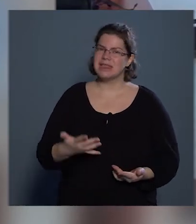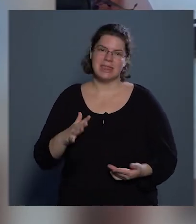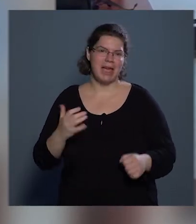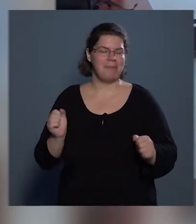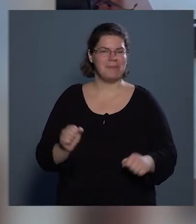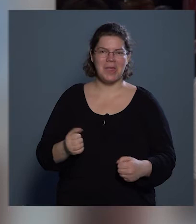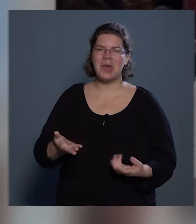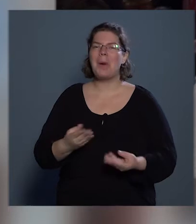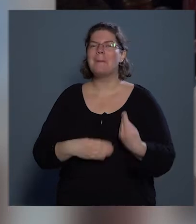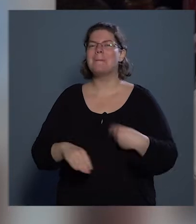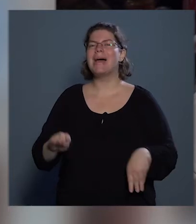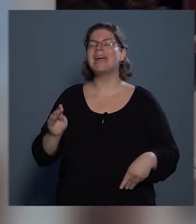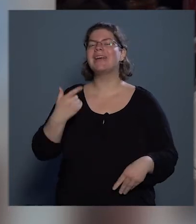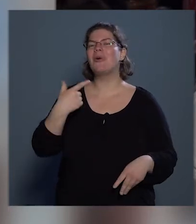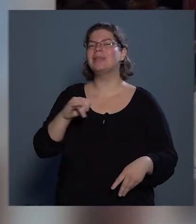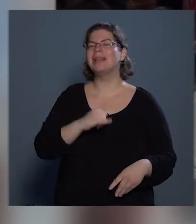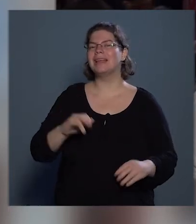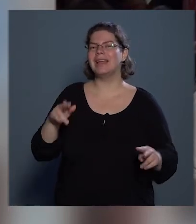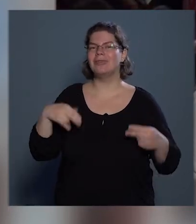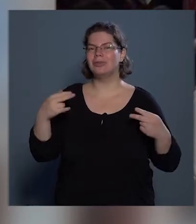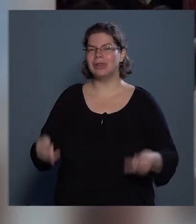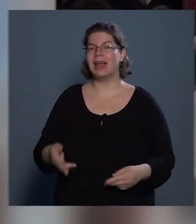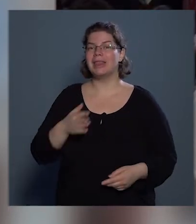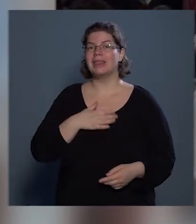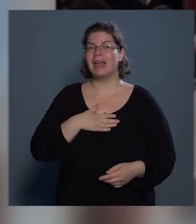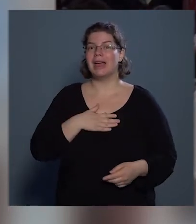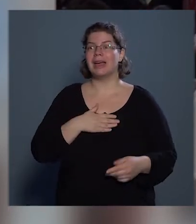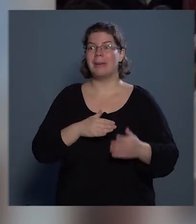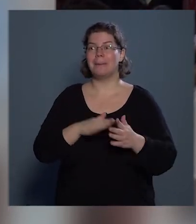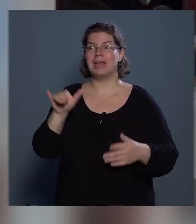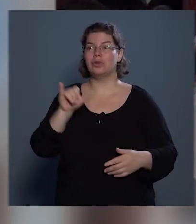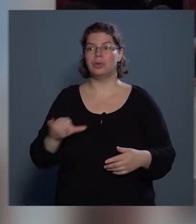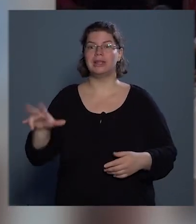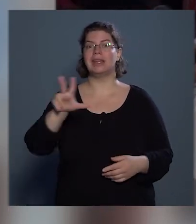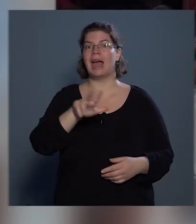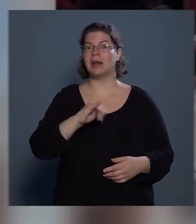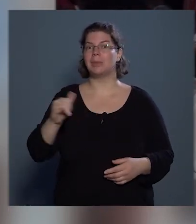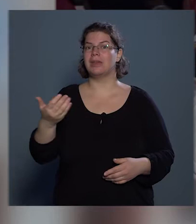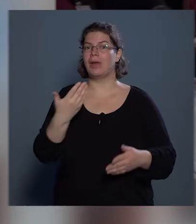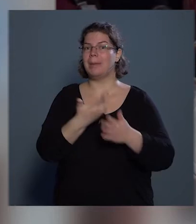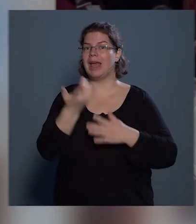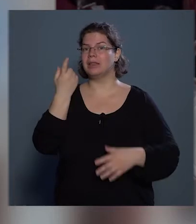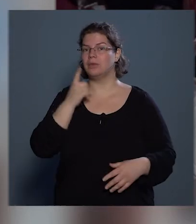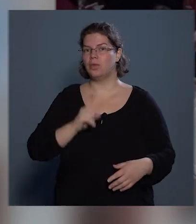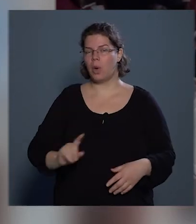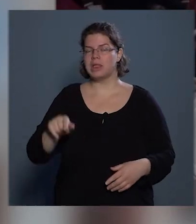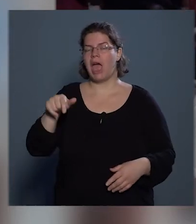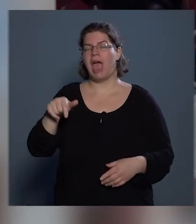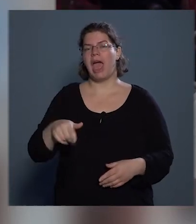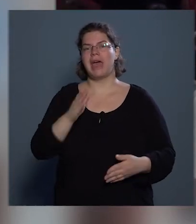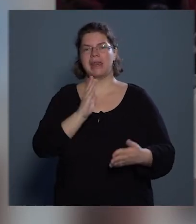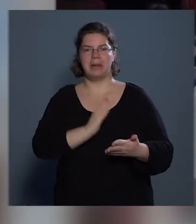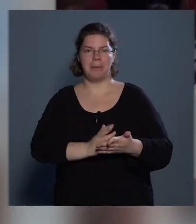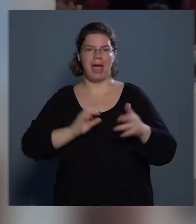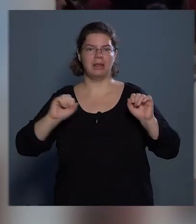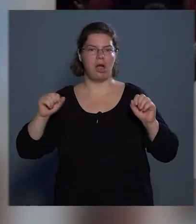a 20. év után nekem még nyugdíj 3 évem lett volna. Erre már